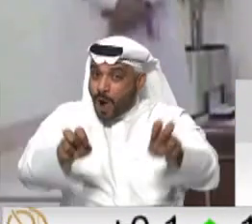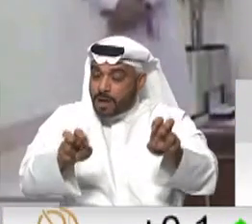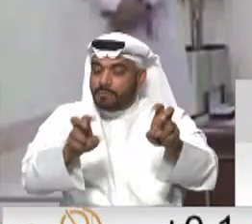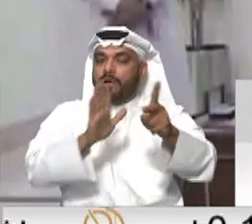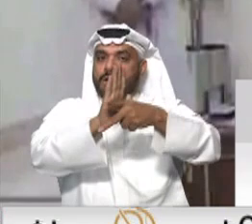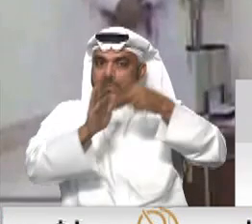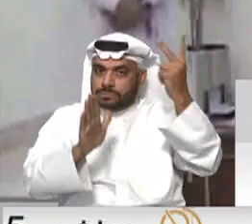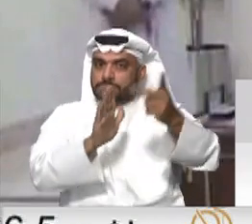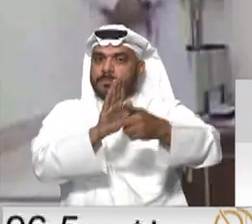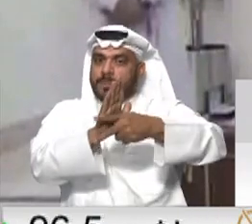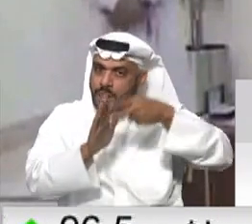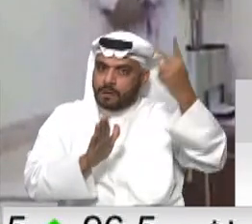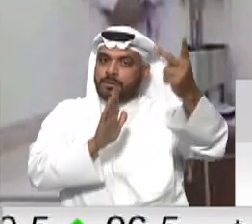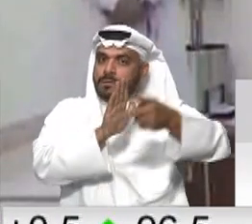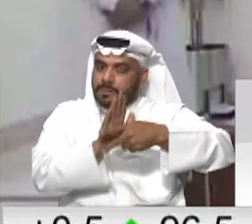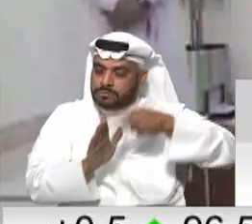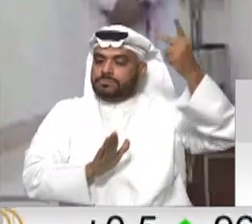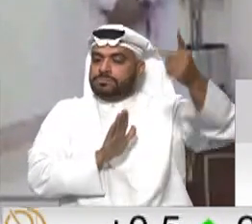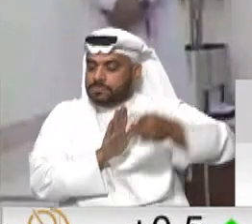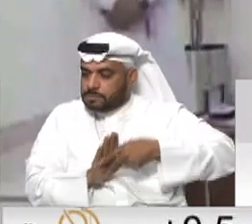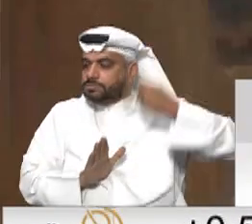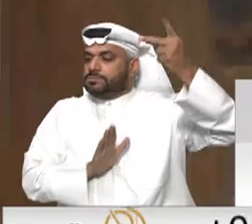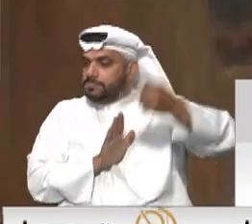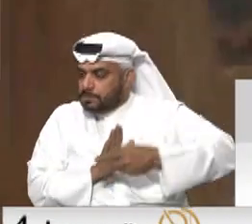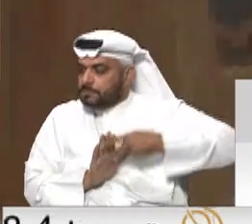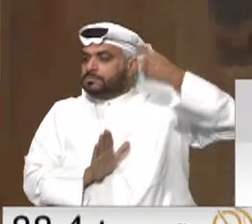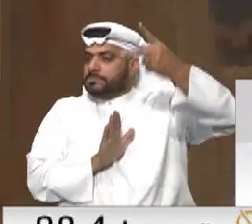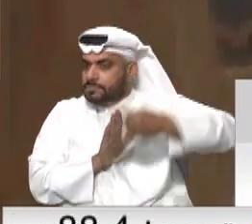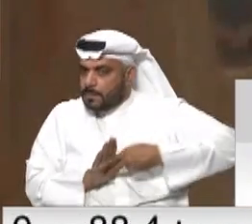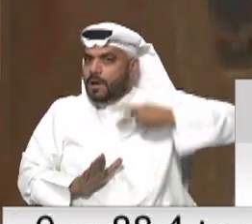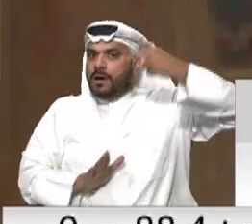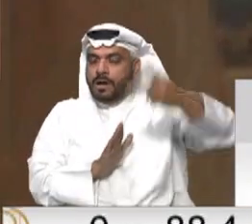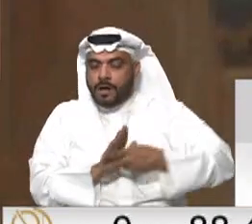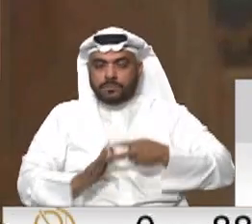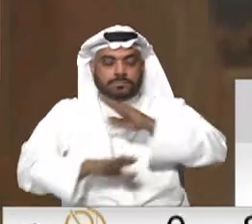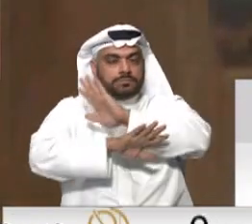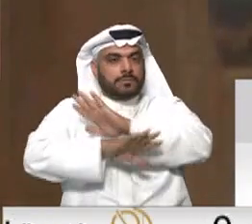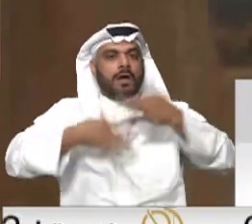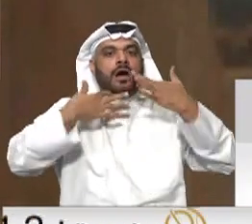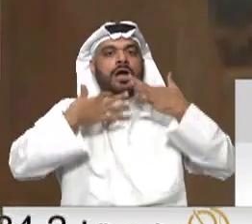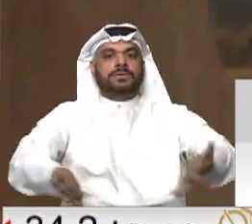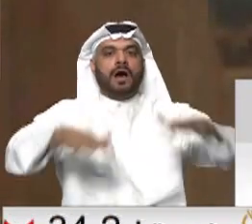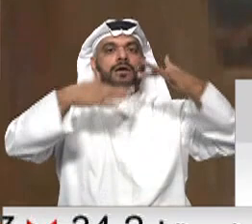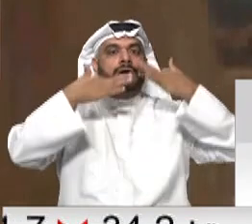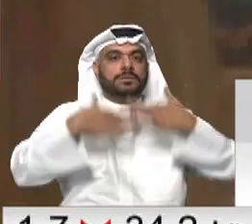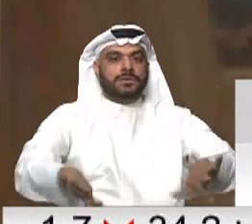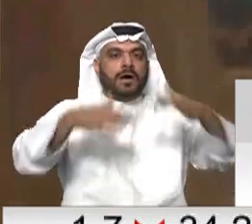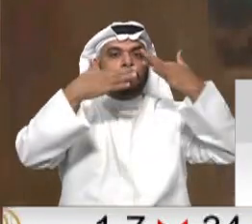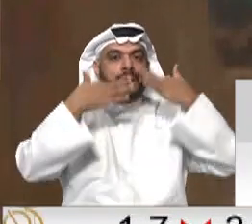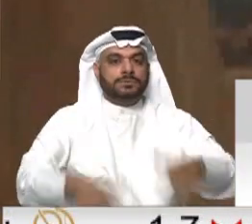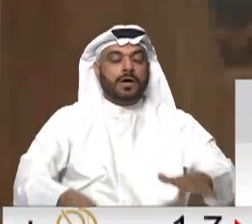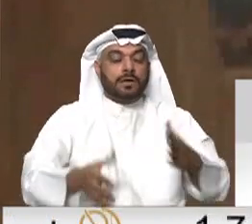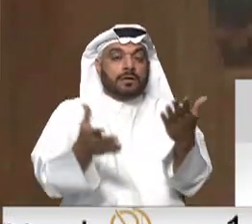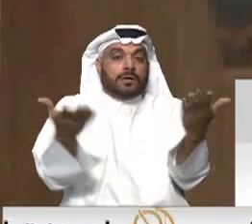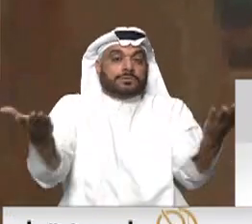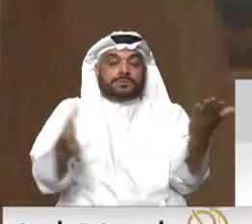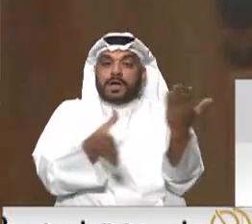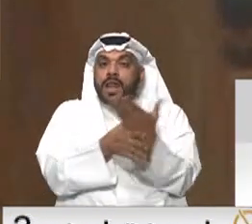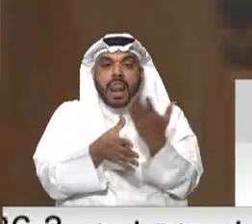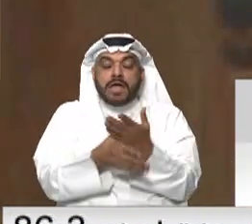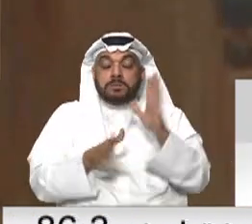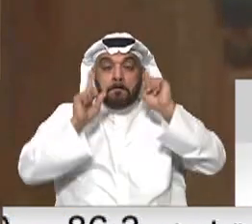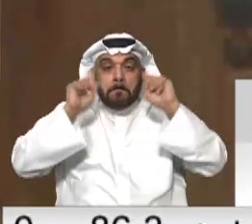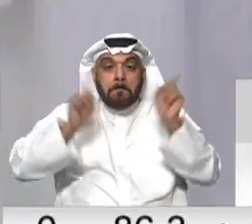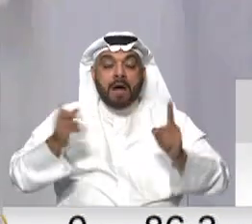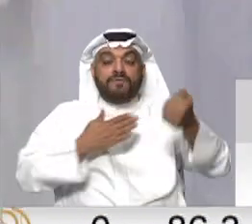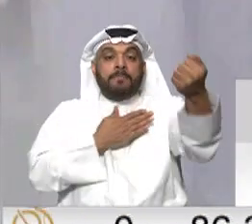إجراء مفاوضات، لكن يبدو أن مصيرها مهدد بأن يكون كسابقاتها التي خرقت كلها بعد دقائق